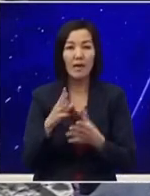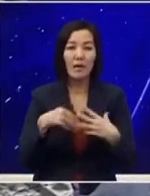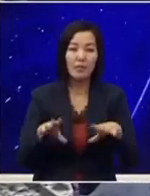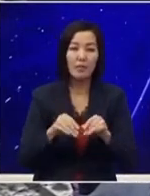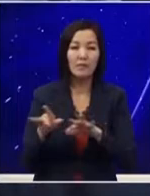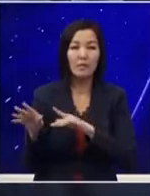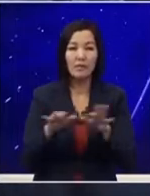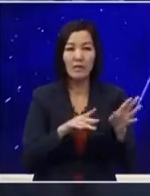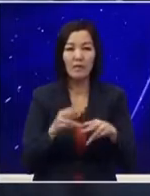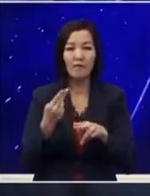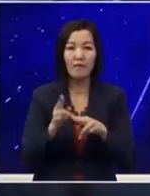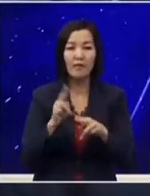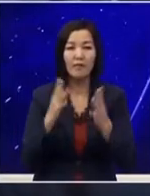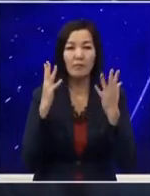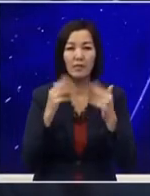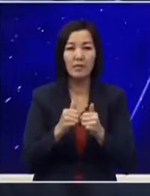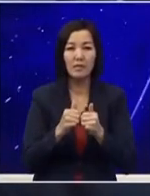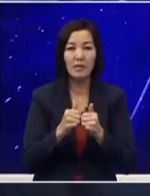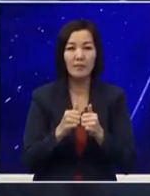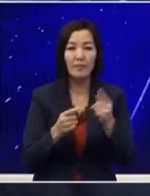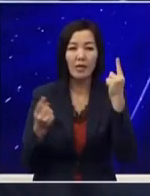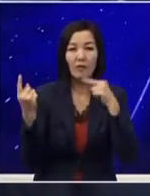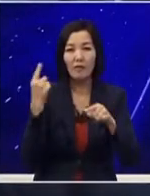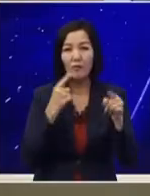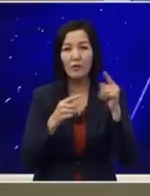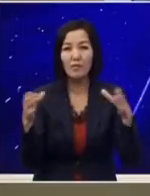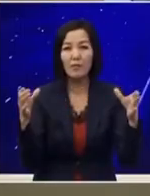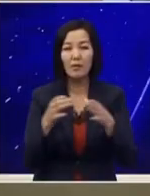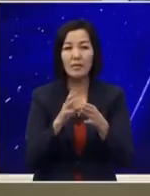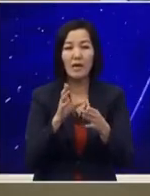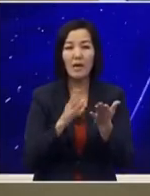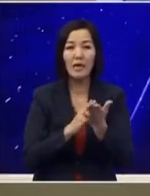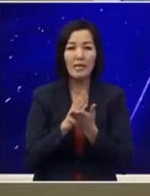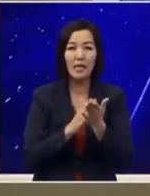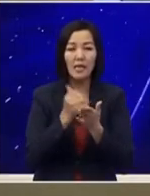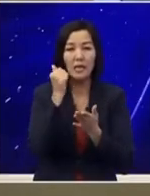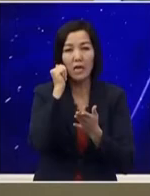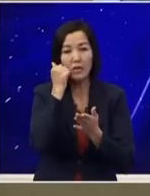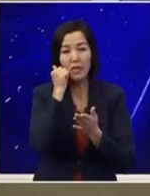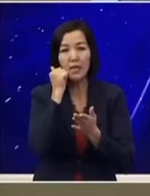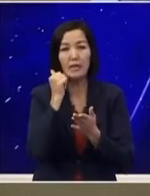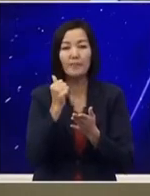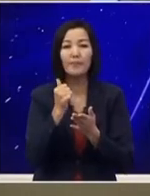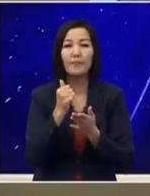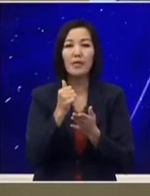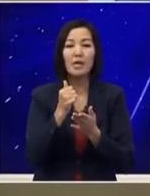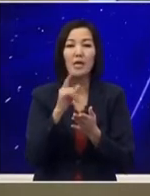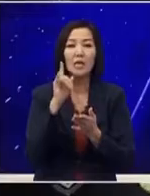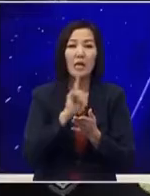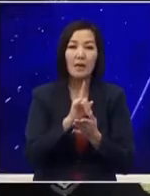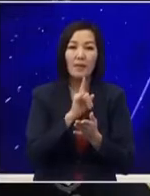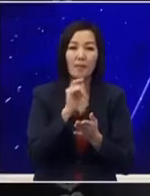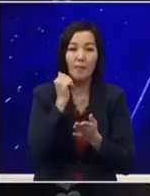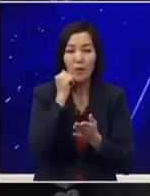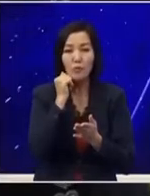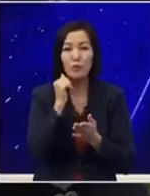общественной деятельностью, в том числе и вокальным творчеством в ансамбле «Ардагер Ачилер». Соратницы с гордостью отметили